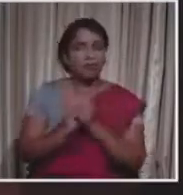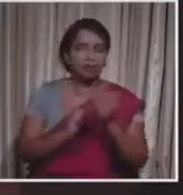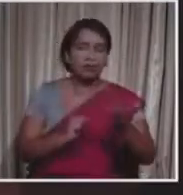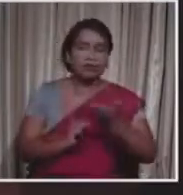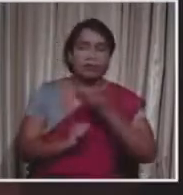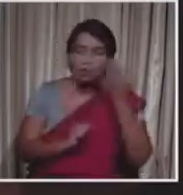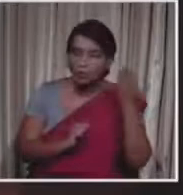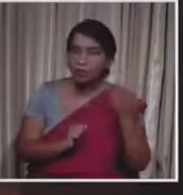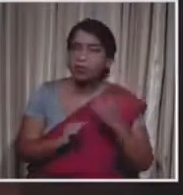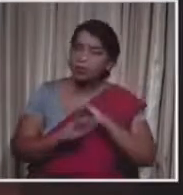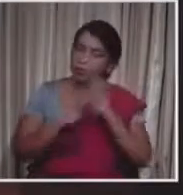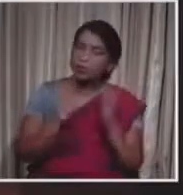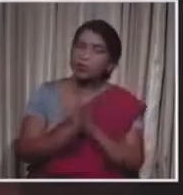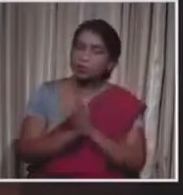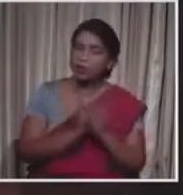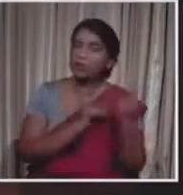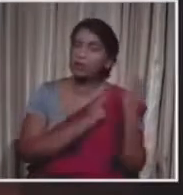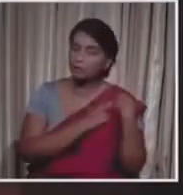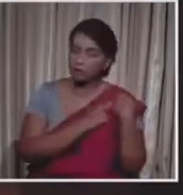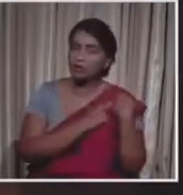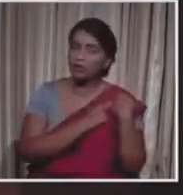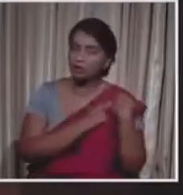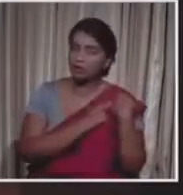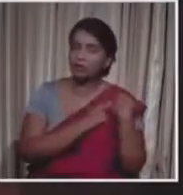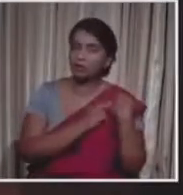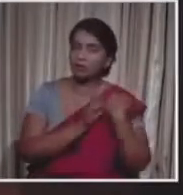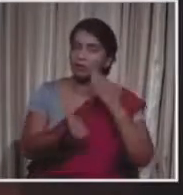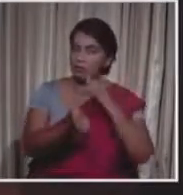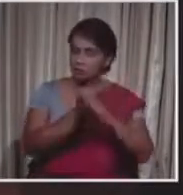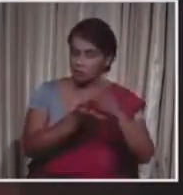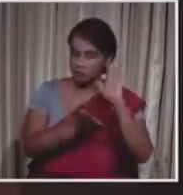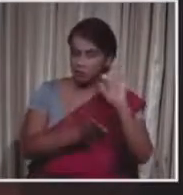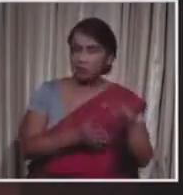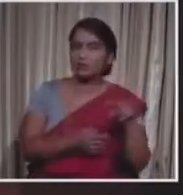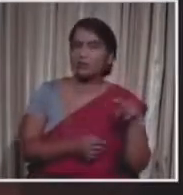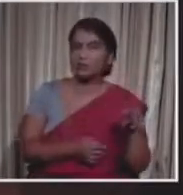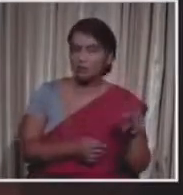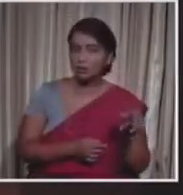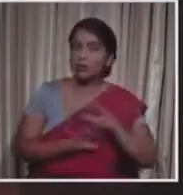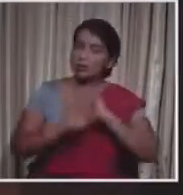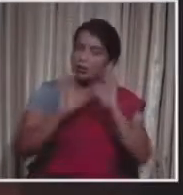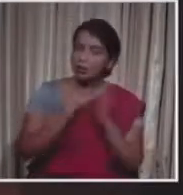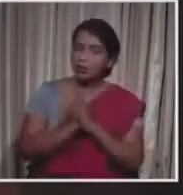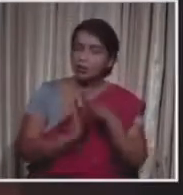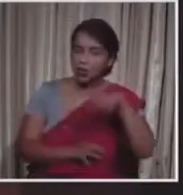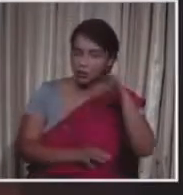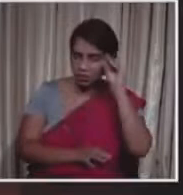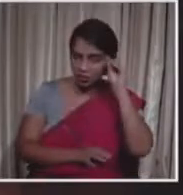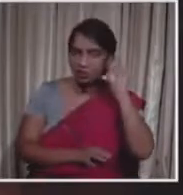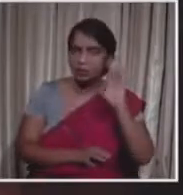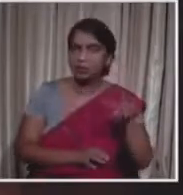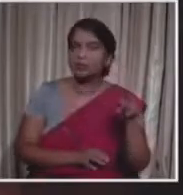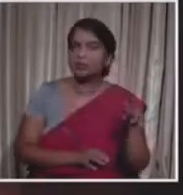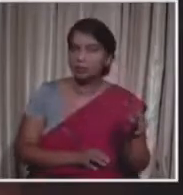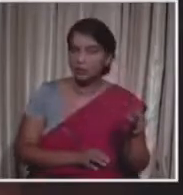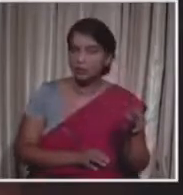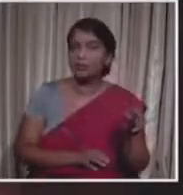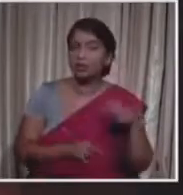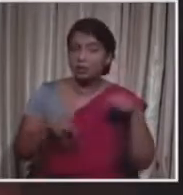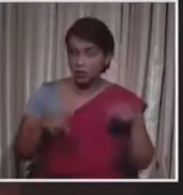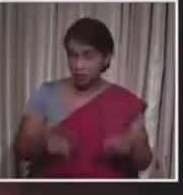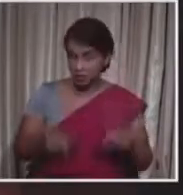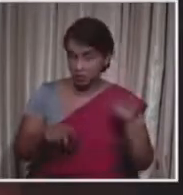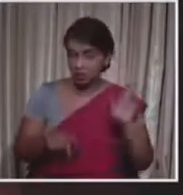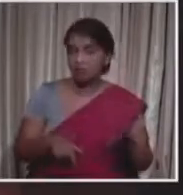තියෙන සියලුම යුතුයකම් සම්භාරය අපි ඉෂ්ට කරනවා. හැමෝම අවබෝධ කරගන්න අද